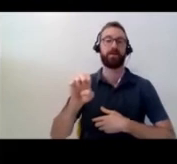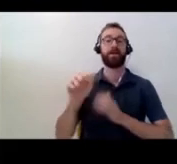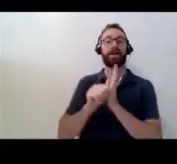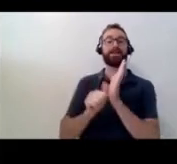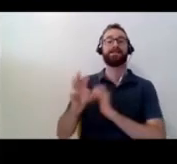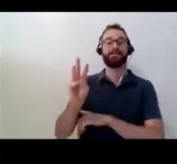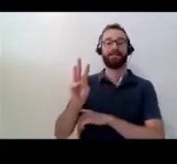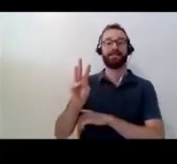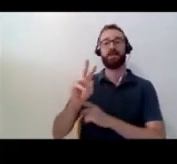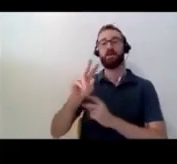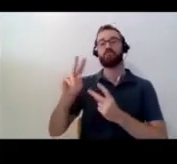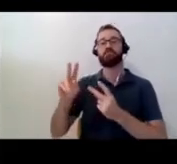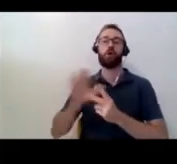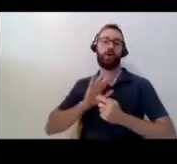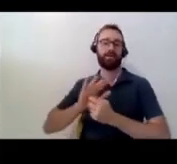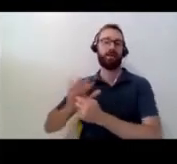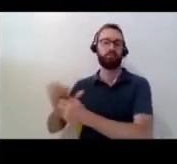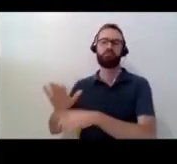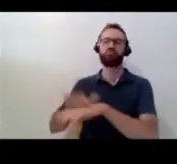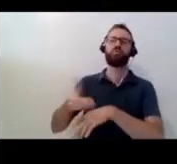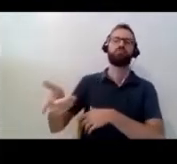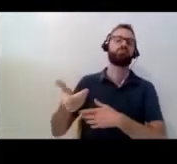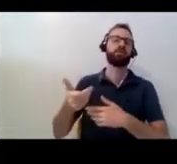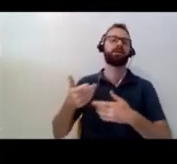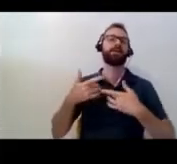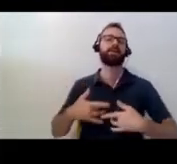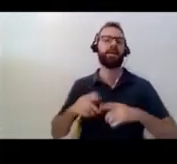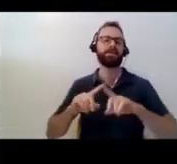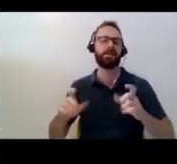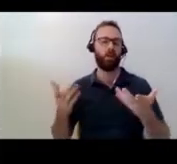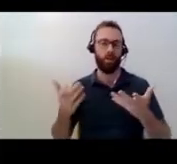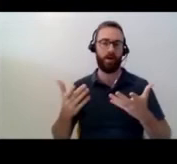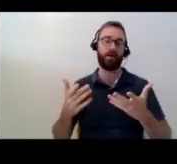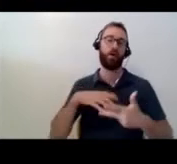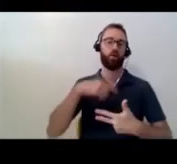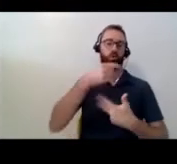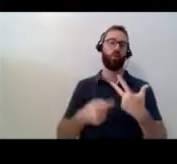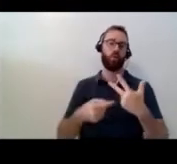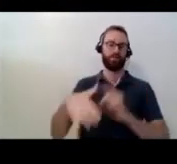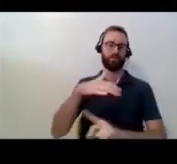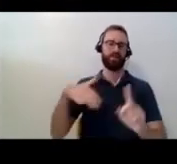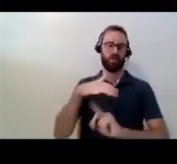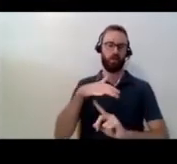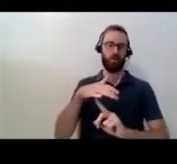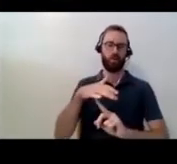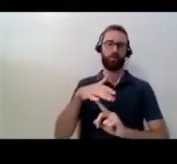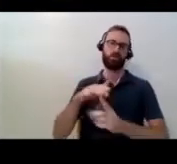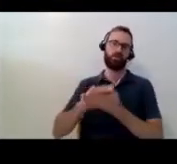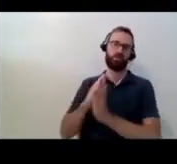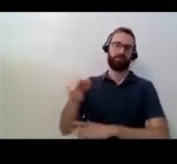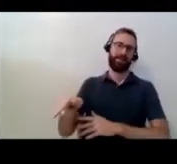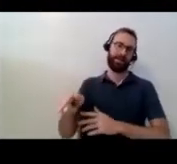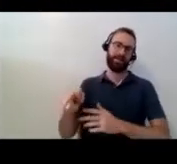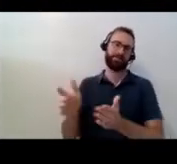alinéa d'animal en détresse. Il nous donne en exemple trois situations qui définissent ce qu'est un animal en détresse. Et le